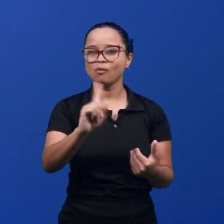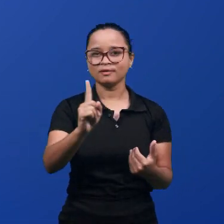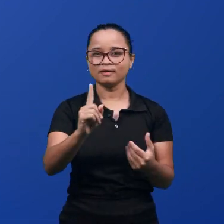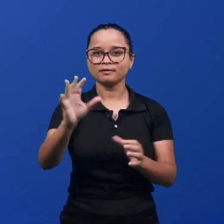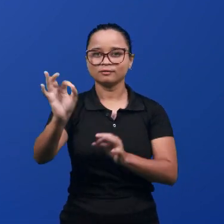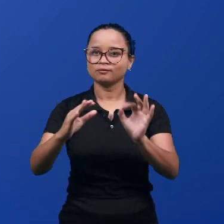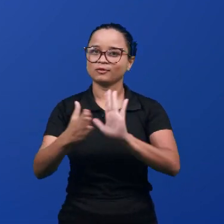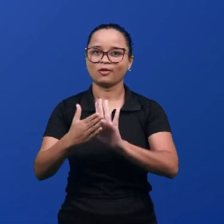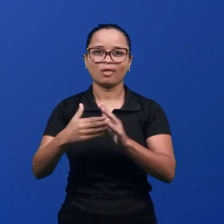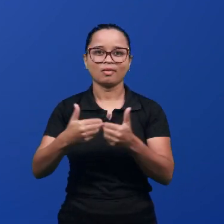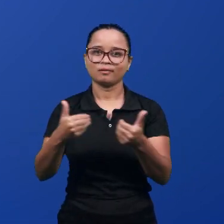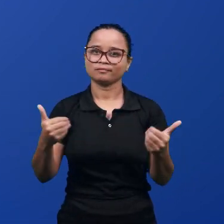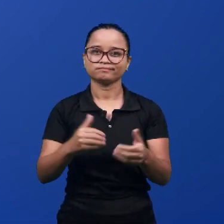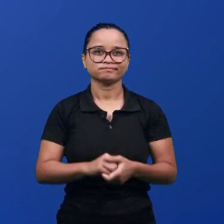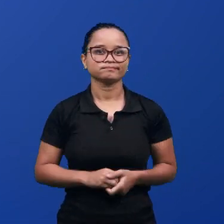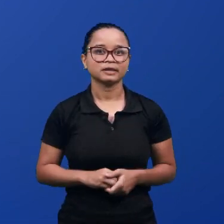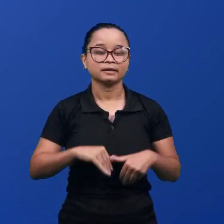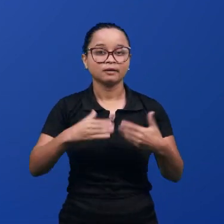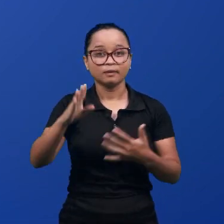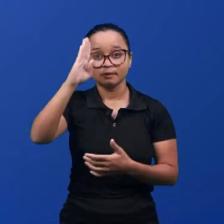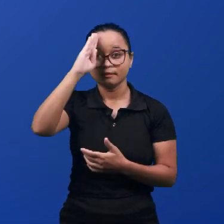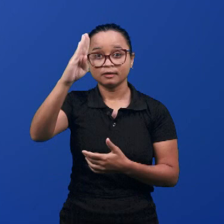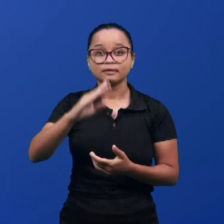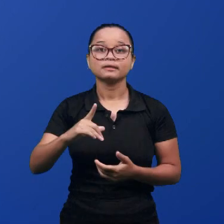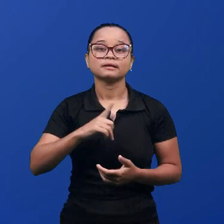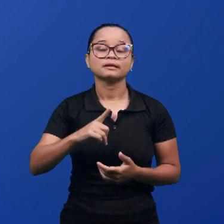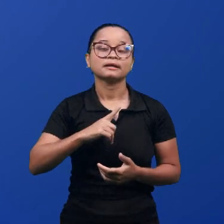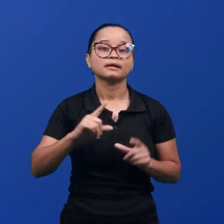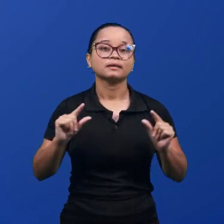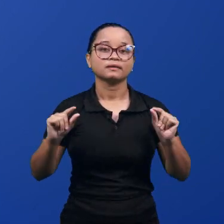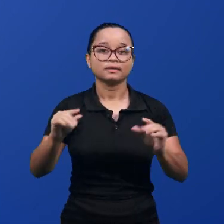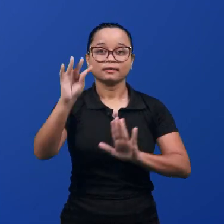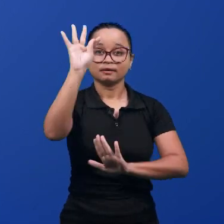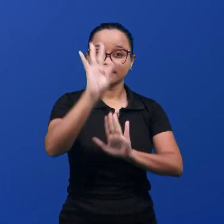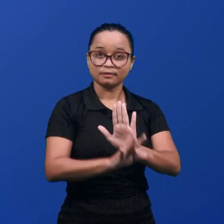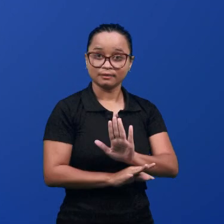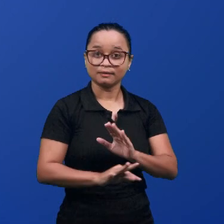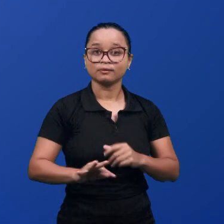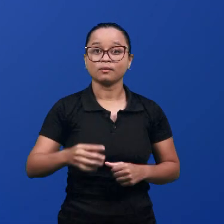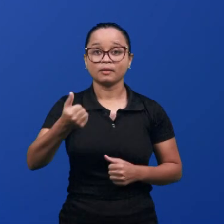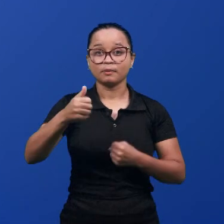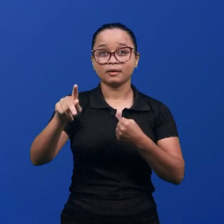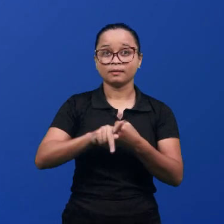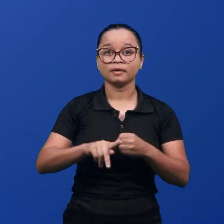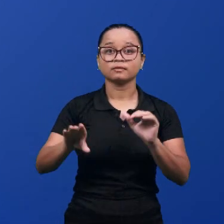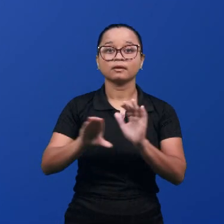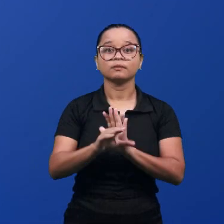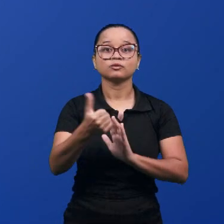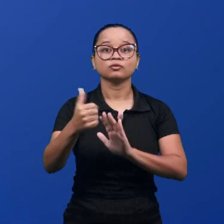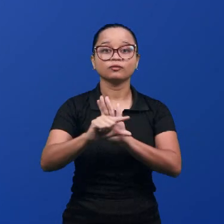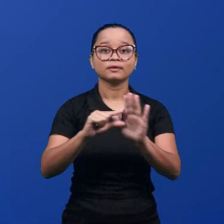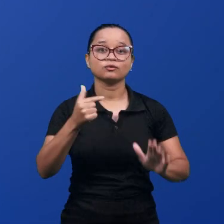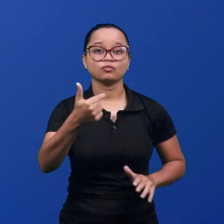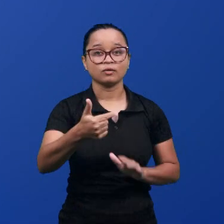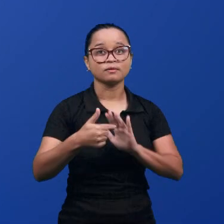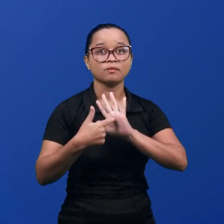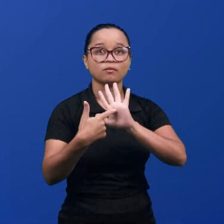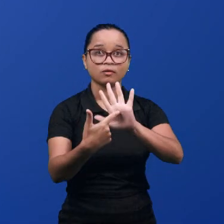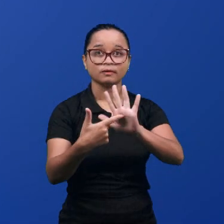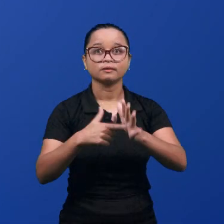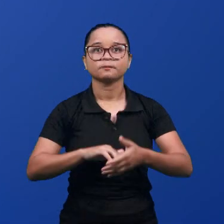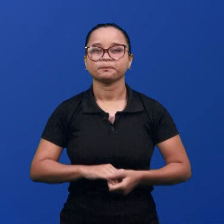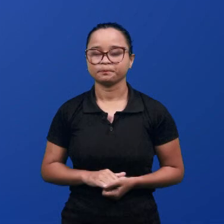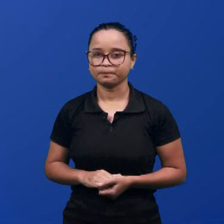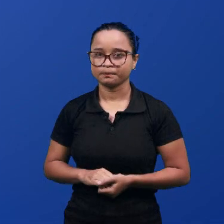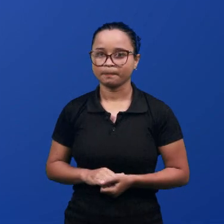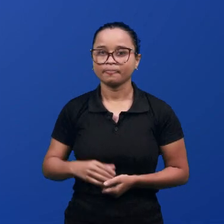dispenser une partie ou l'autre du projet. Et cette partie fondamentale de l'élection est décrite dans le texte de 1 Pierre,